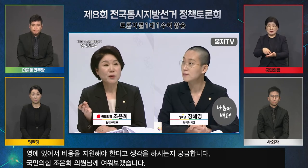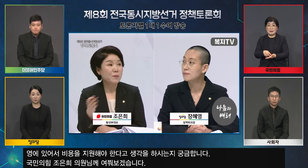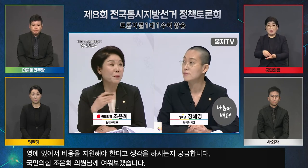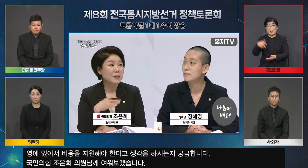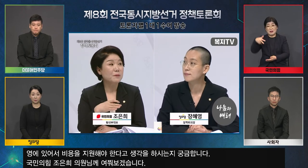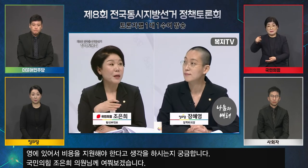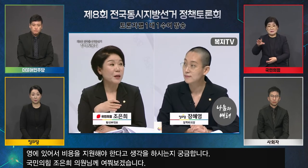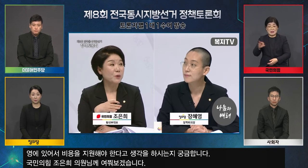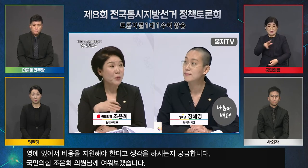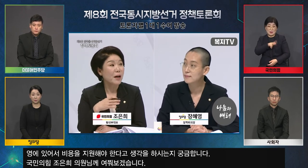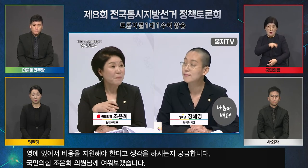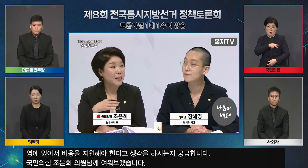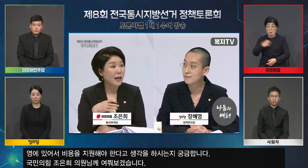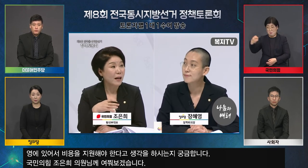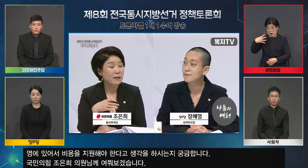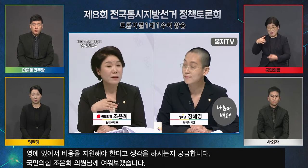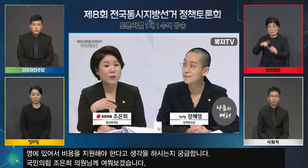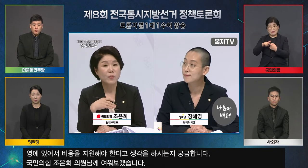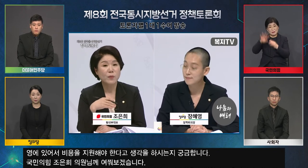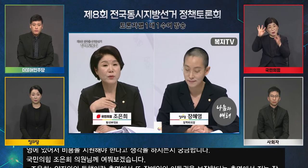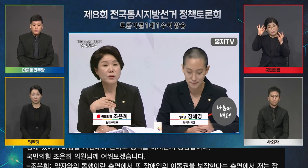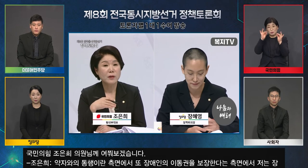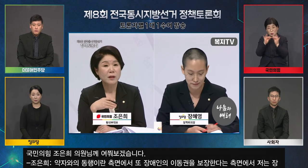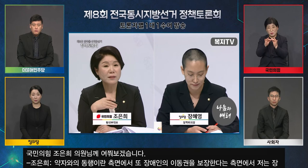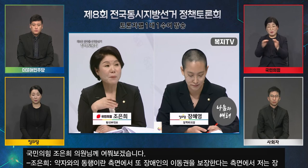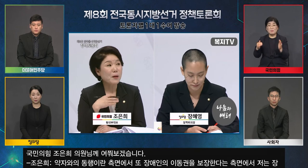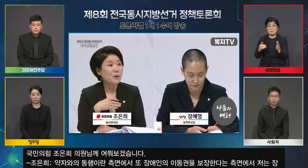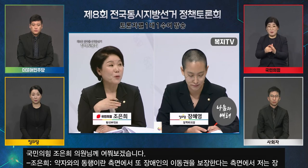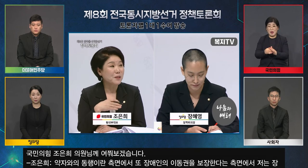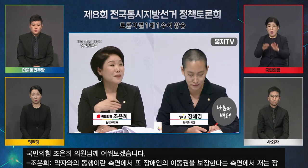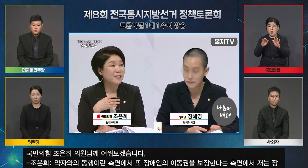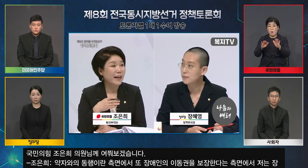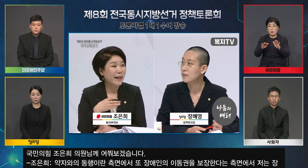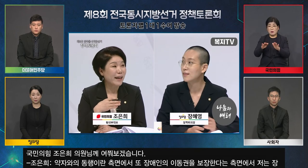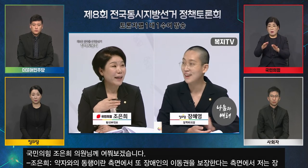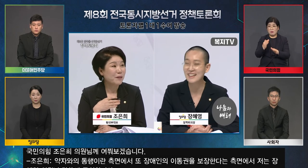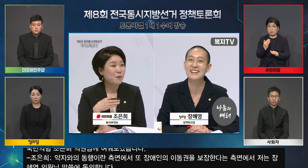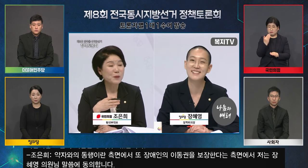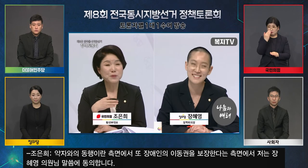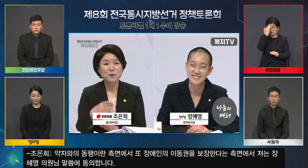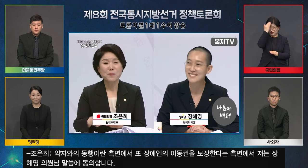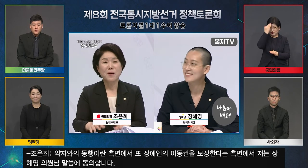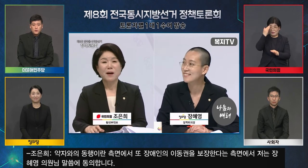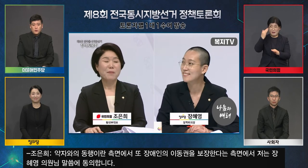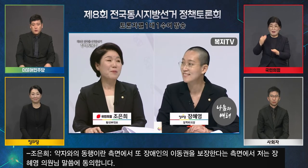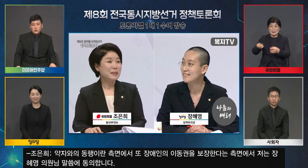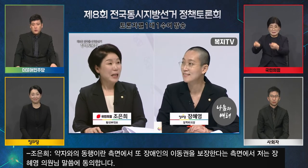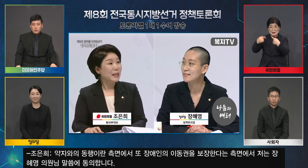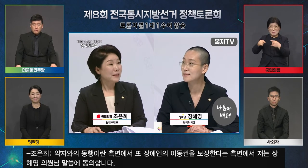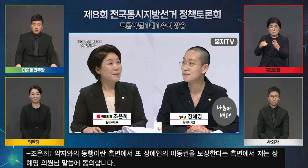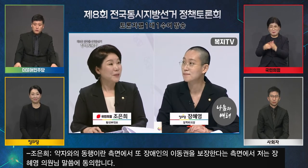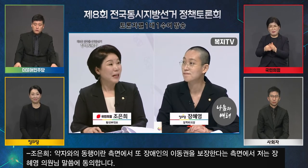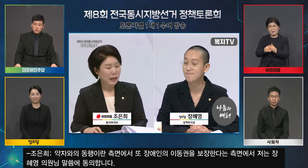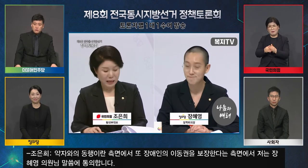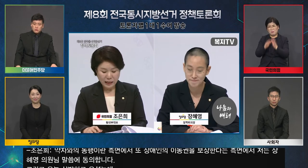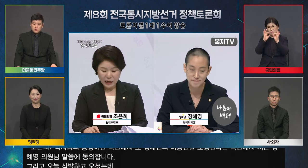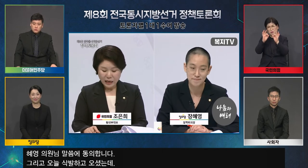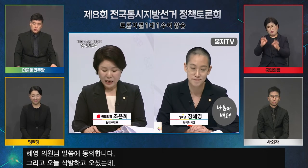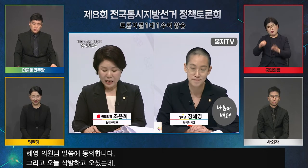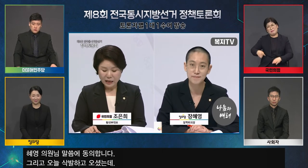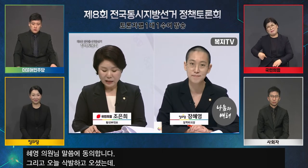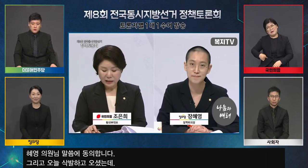의원님의 말씀에 동의합니다. 그리고 오늘 삭발하고 오셨는데 보면서 좀 마음이 짠했습니다.